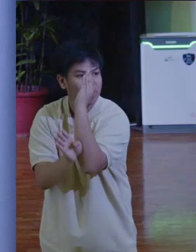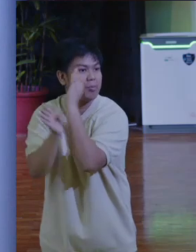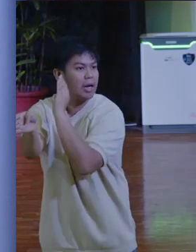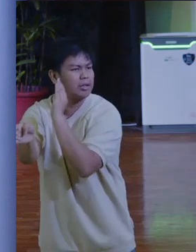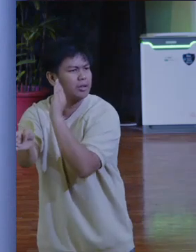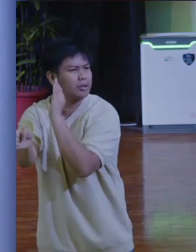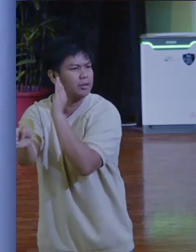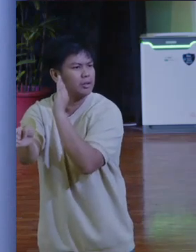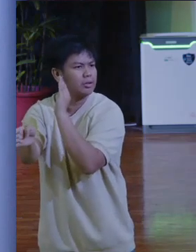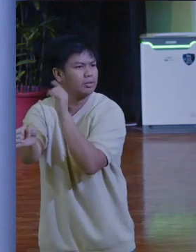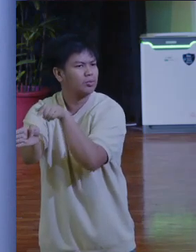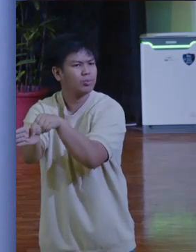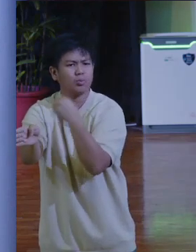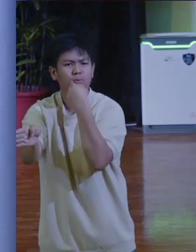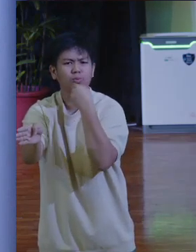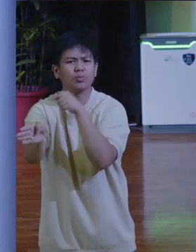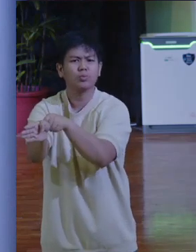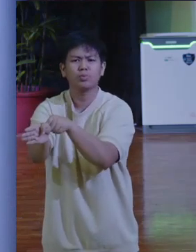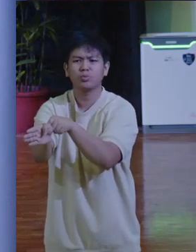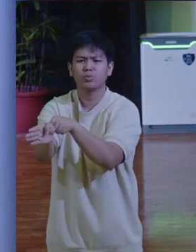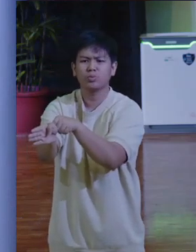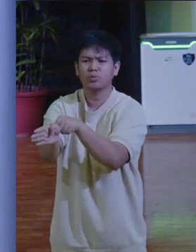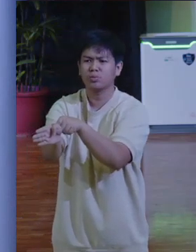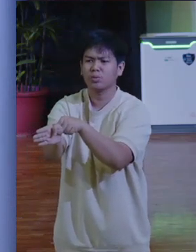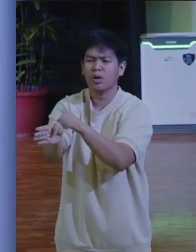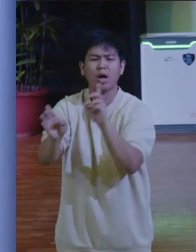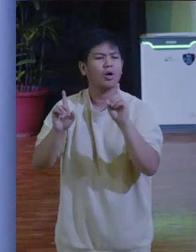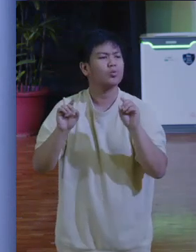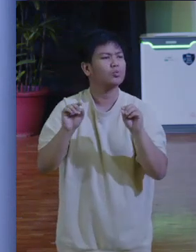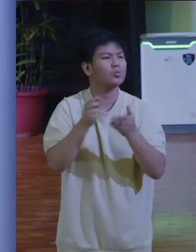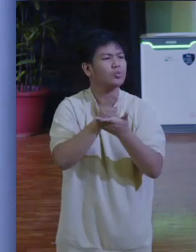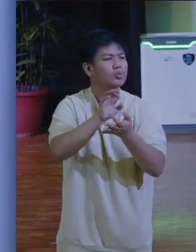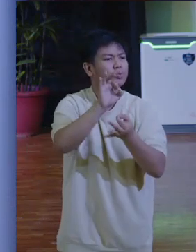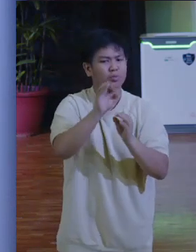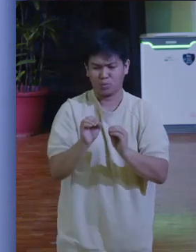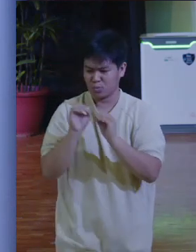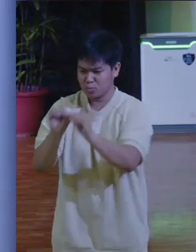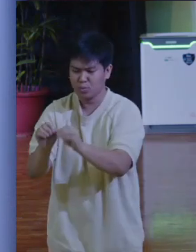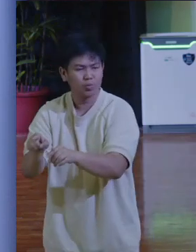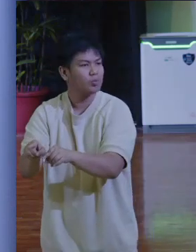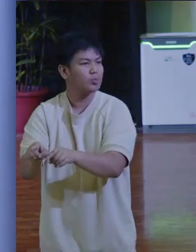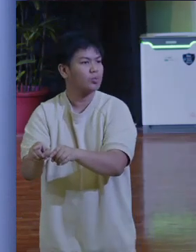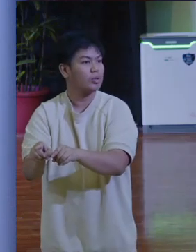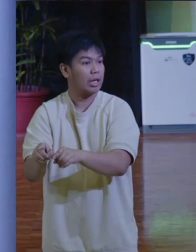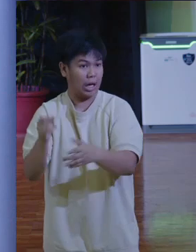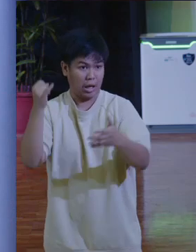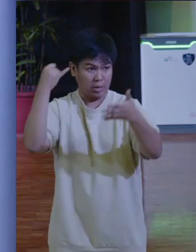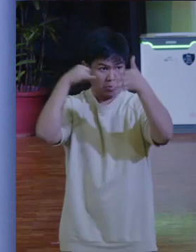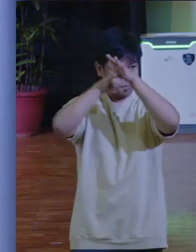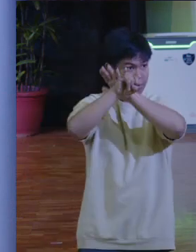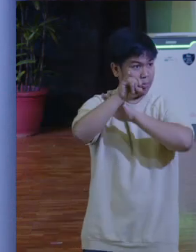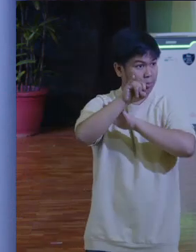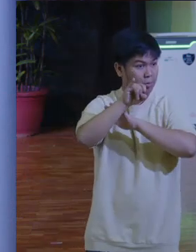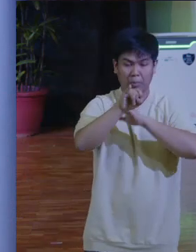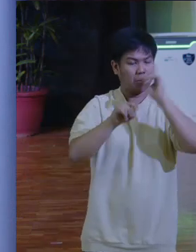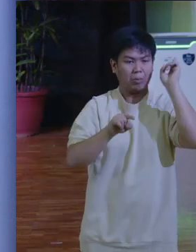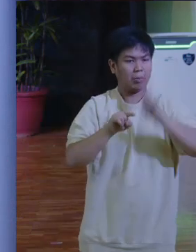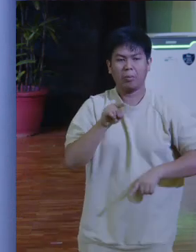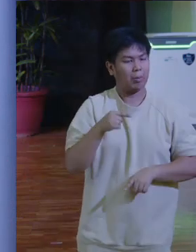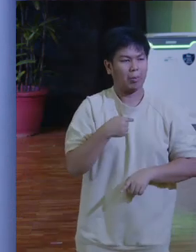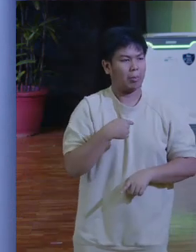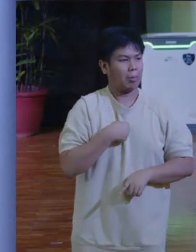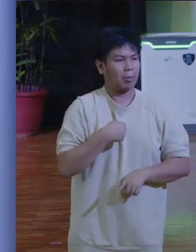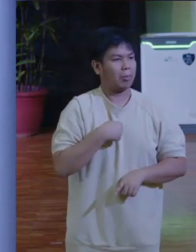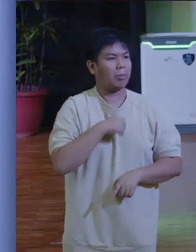him. Tapos dinidescribe ko anong gagawin ng Espiritu Santo sa kanya. So hindi pwedeng si Isaiah ito. Ang